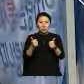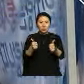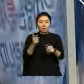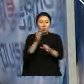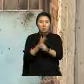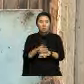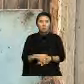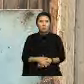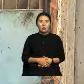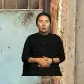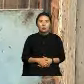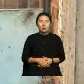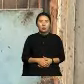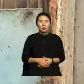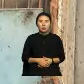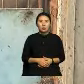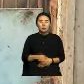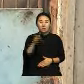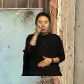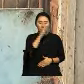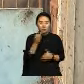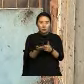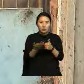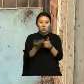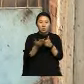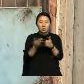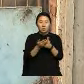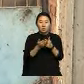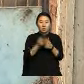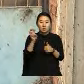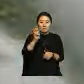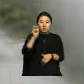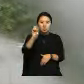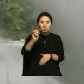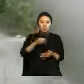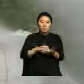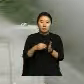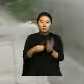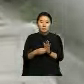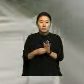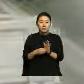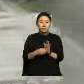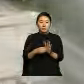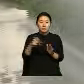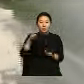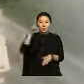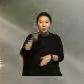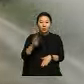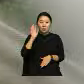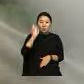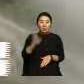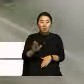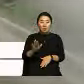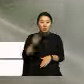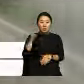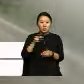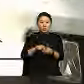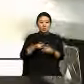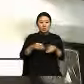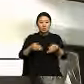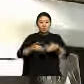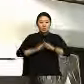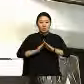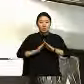노력을 다하겠습니다. 포천시의 돼지 사육 규모는 약 30만 마리. 포천시는 앞으로 방역센터를